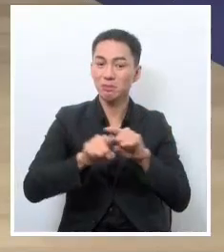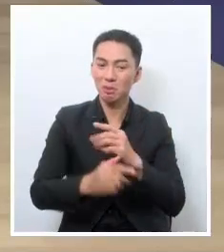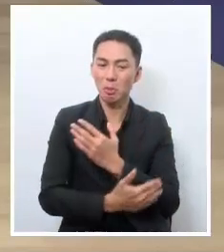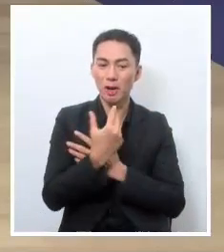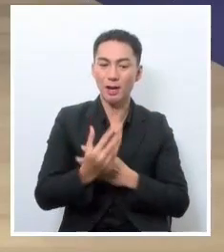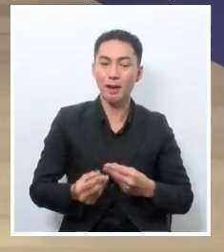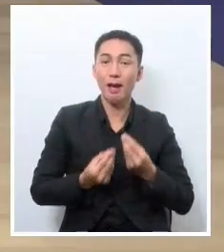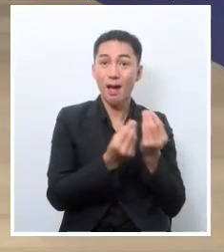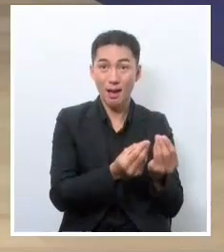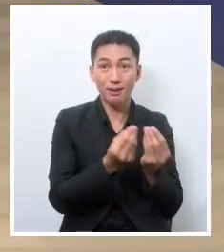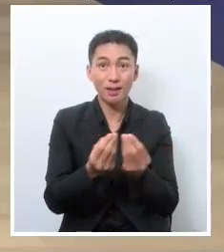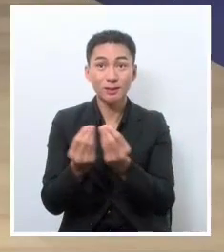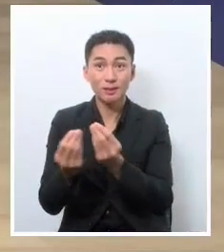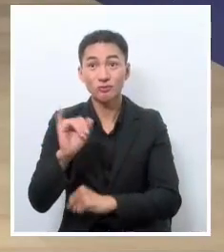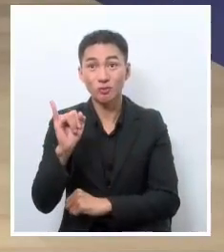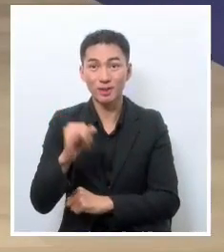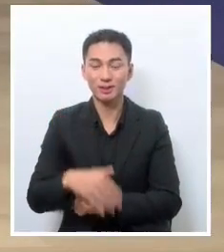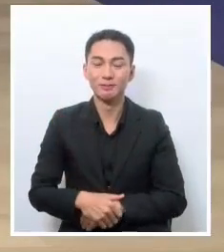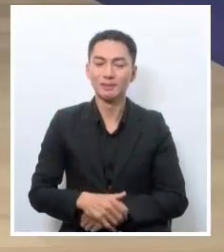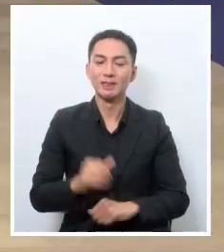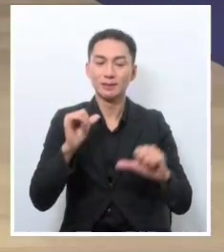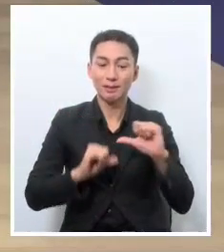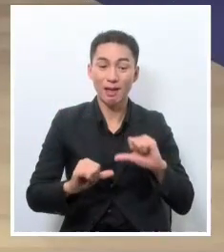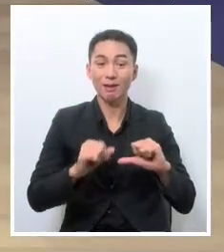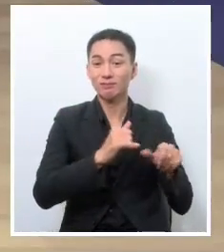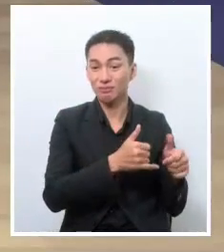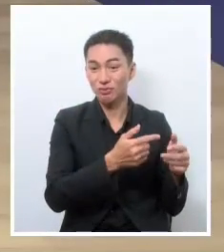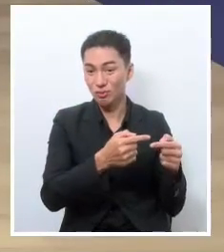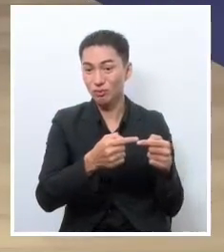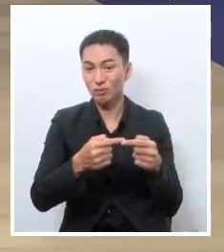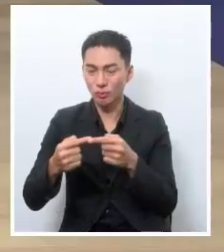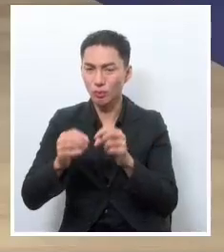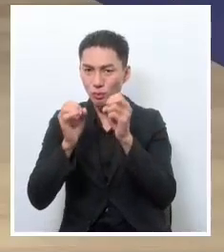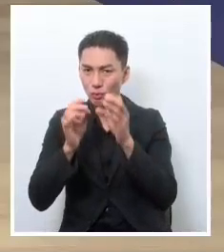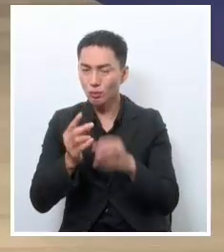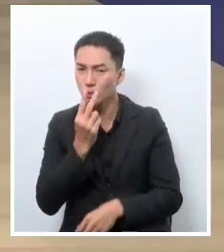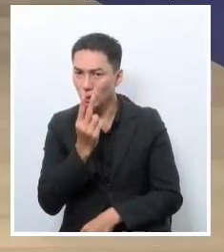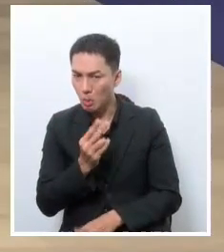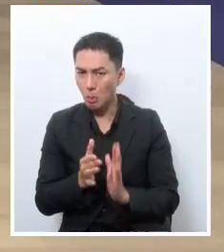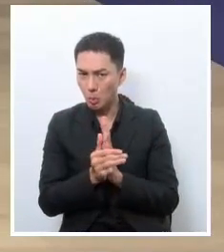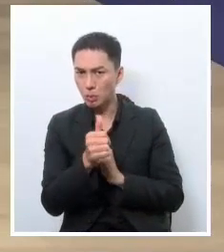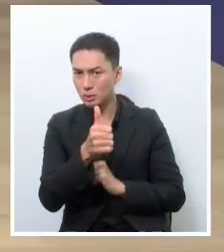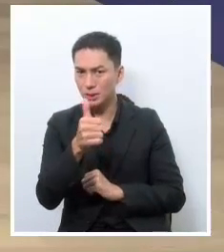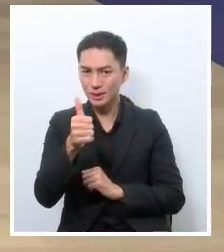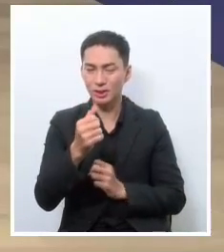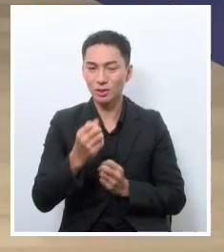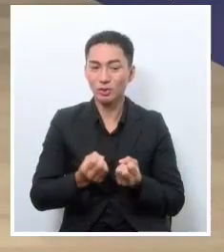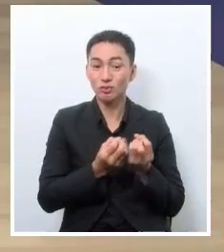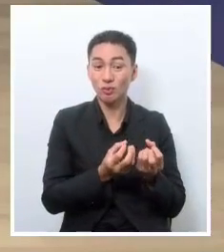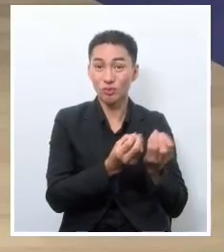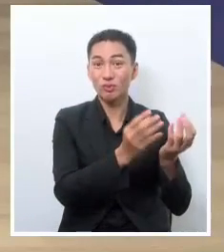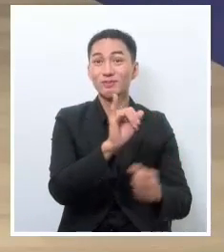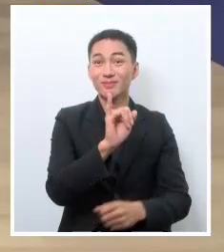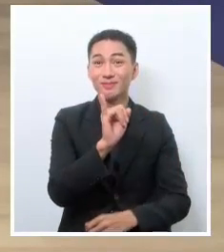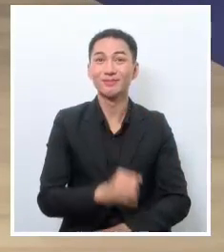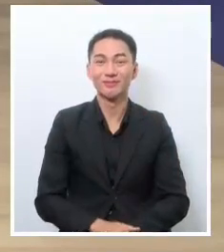เราตั้งแต่เริ่มต้นเราจึงมีเวทีในการแสดงในครั้งนั้นแล้วคุณครูก็เห็นแววพาเราส่งต่อไปเลยถูกมั้ยครับใช่ครับเราครับ